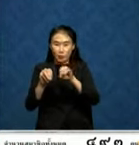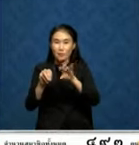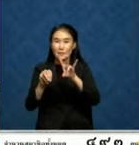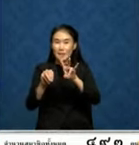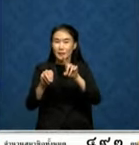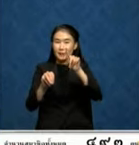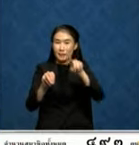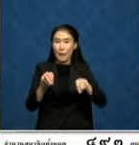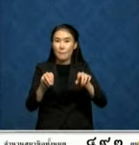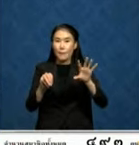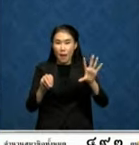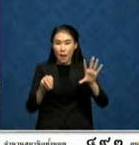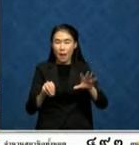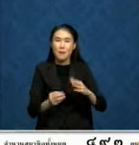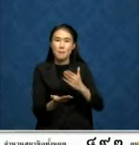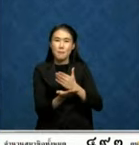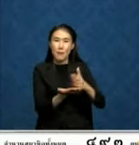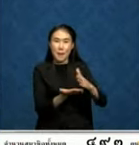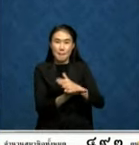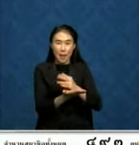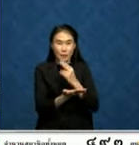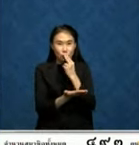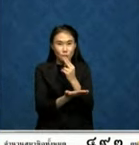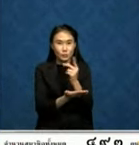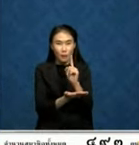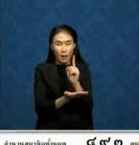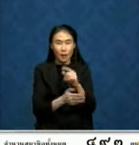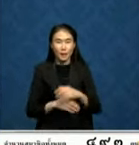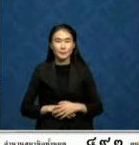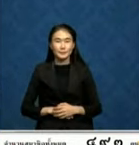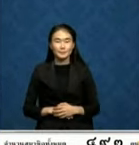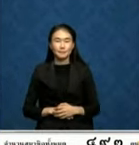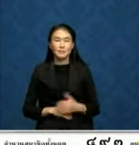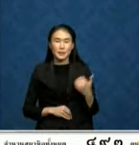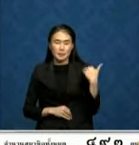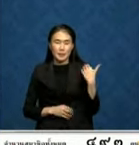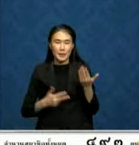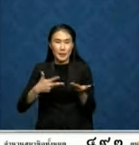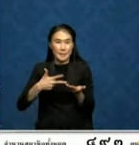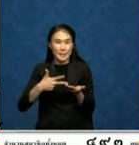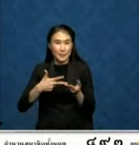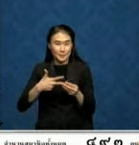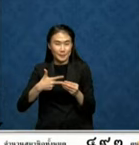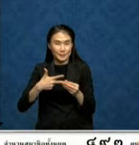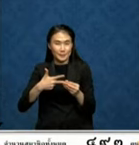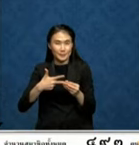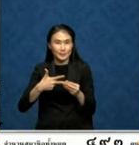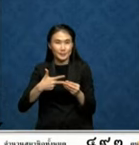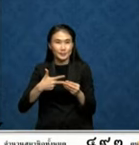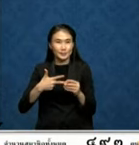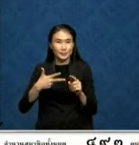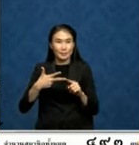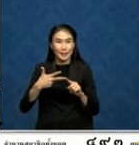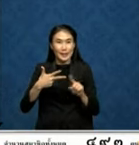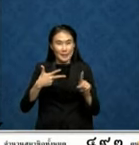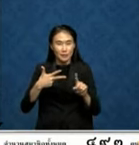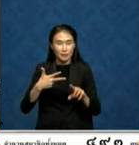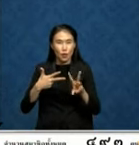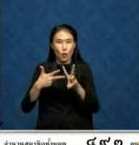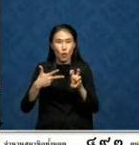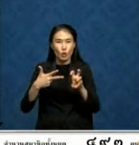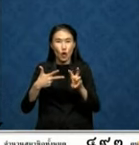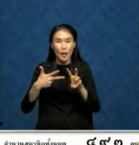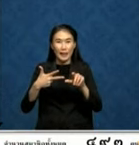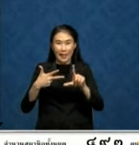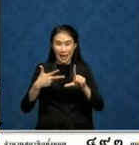ก็พบว่ามีแบ่งออกเป็น3ลำดับนะครับลำดับที่1ก็คือ600ล้าน